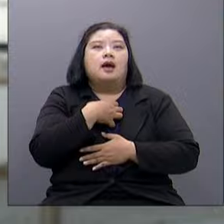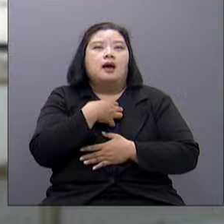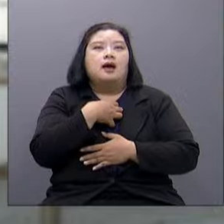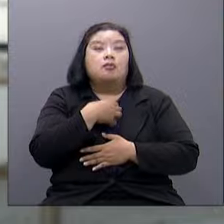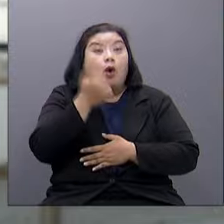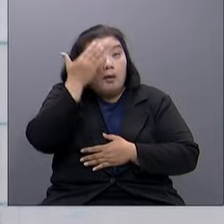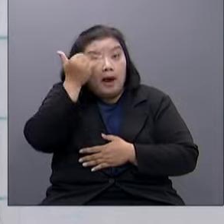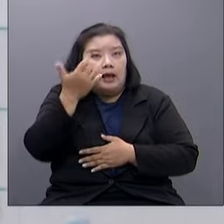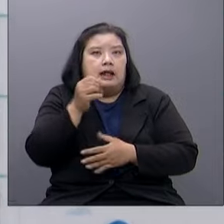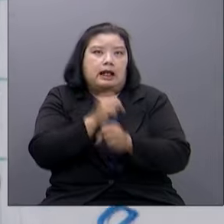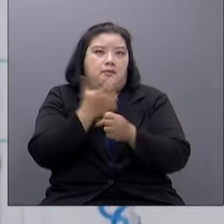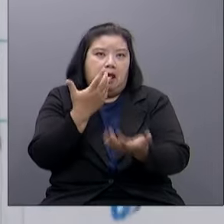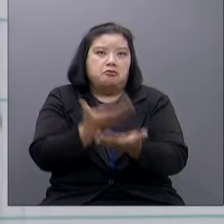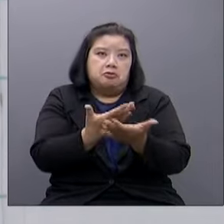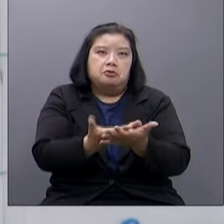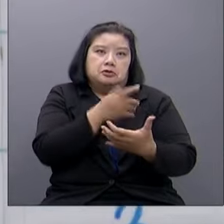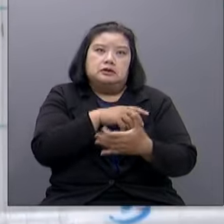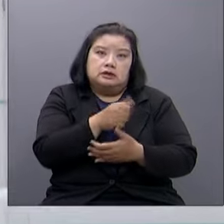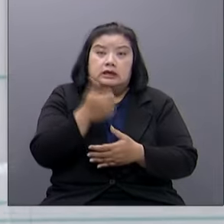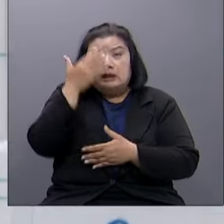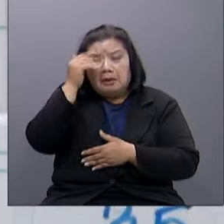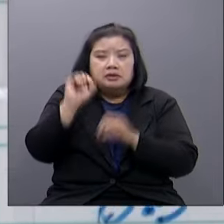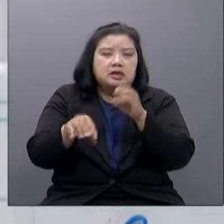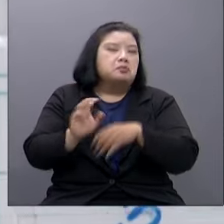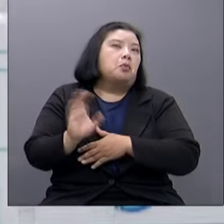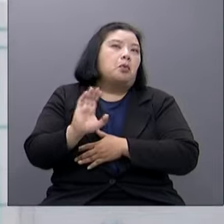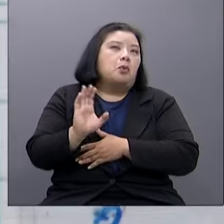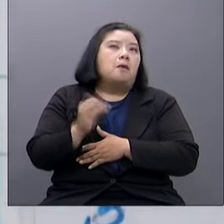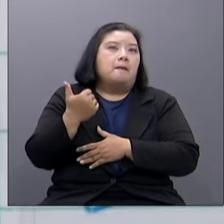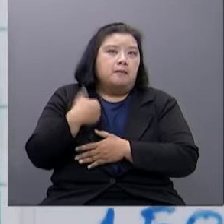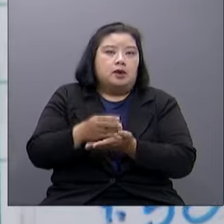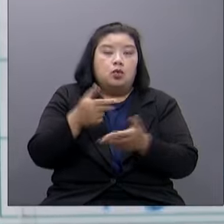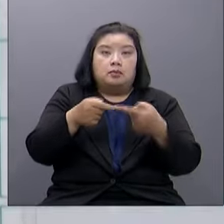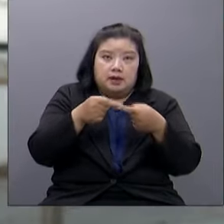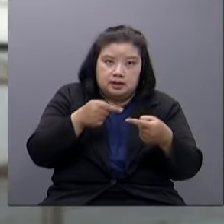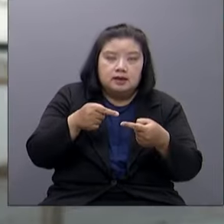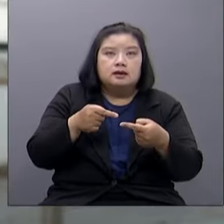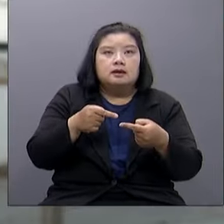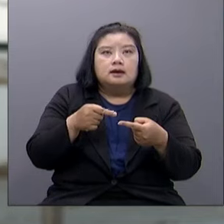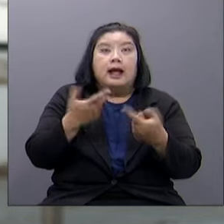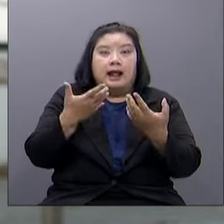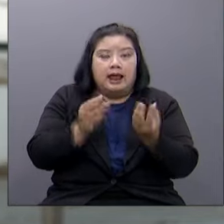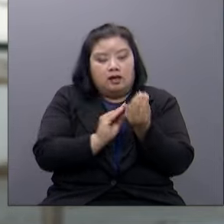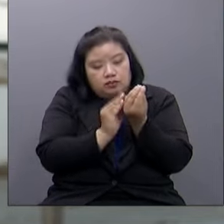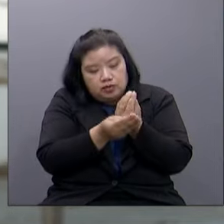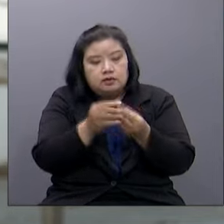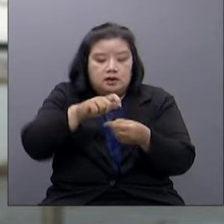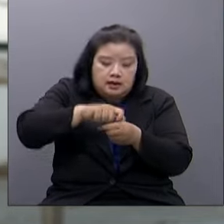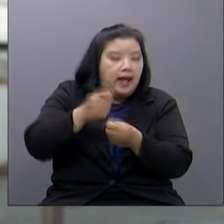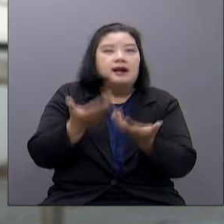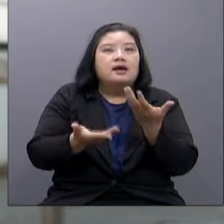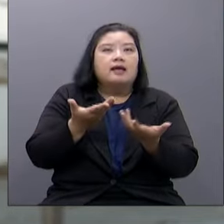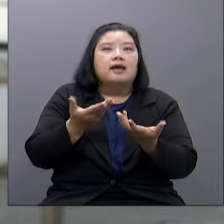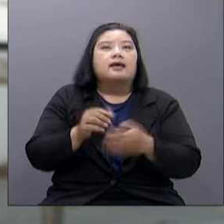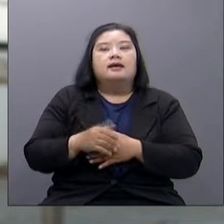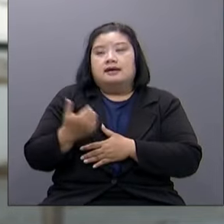สตางค์ใช้ดีกว่าทิ้งไปเปล่าๆเอาขวดพลาสติกค่ะขวดพลาสติกแกะแล้วก็มีที่